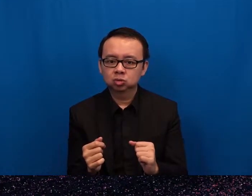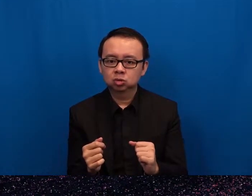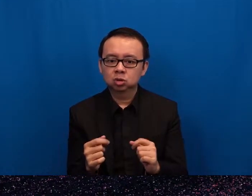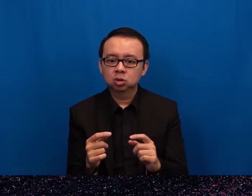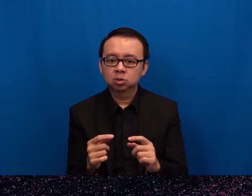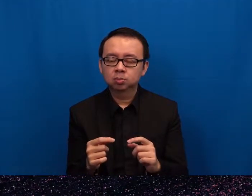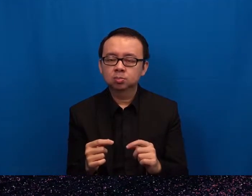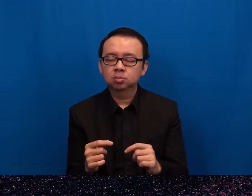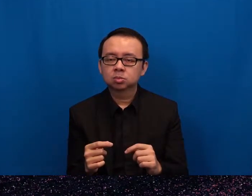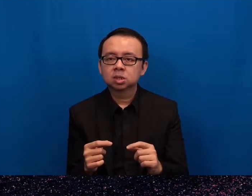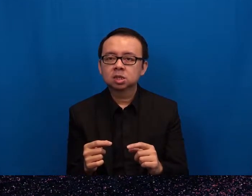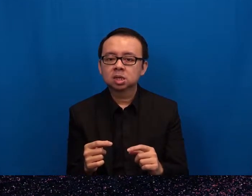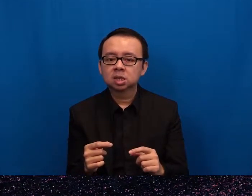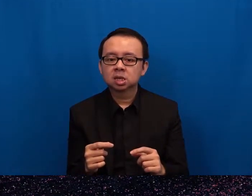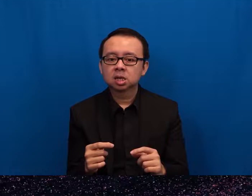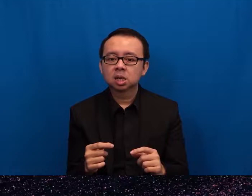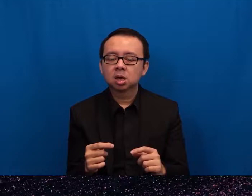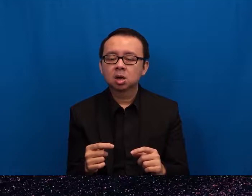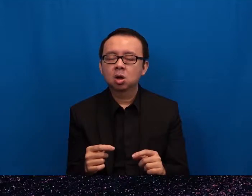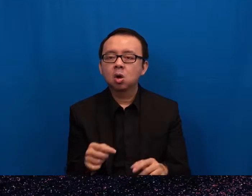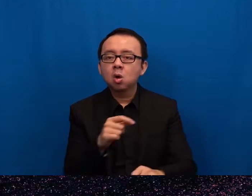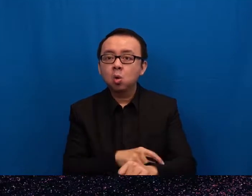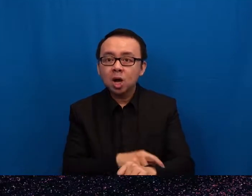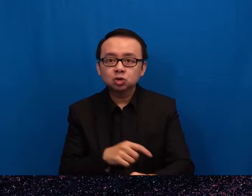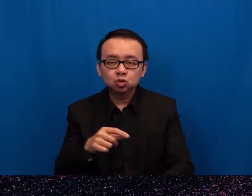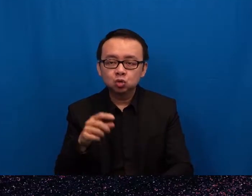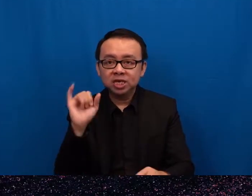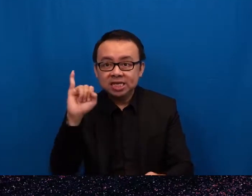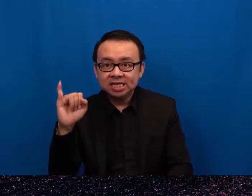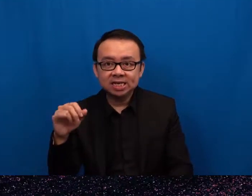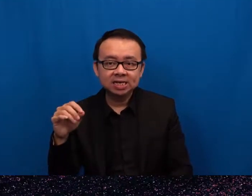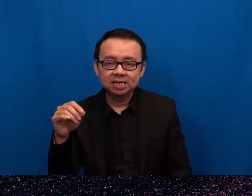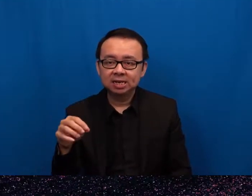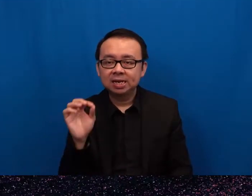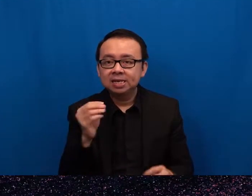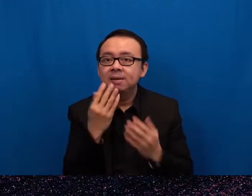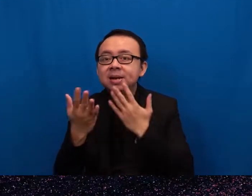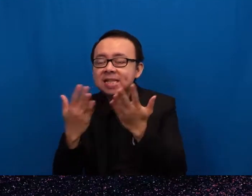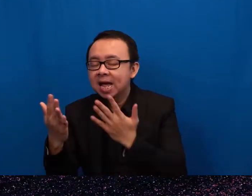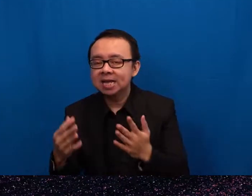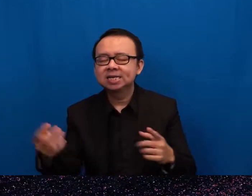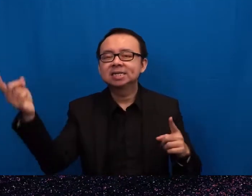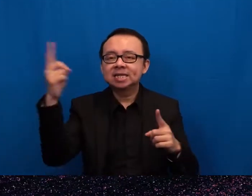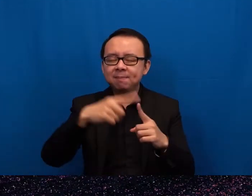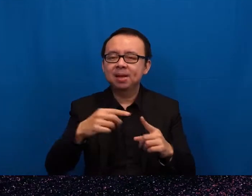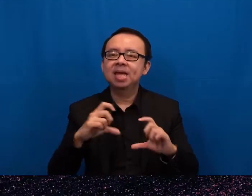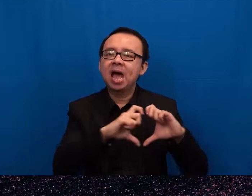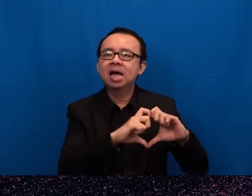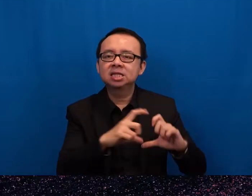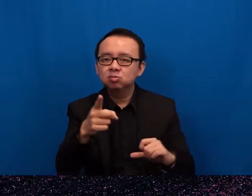Yesus bangkit pada hari ketiga. Ketika Anda mendengar Injil diberitakan sampai ke hatimu seperti ini. Dan ketika Anda